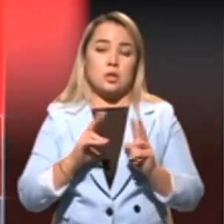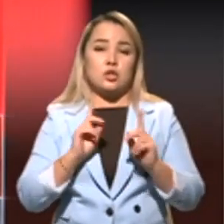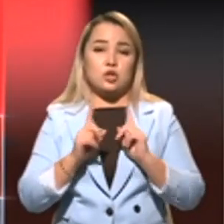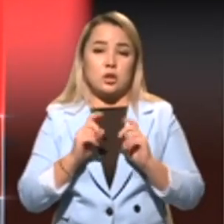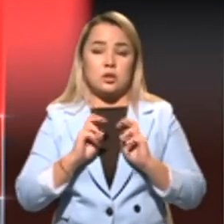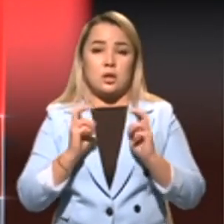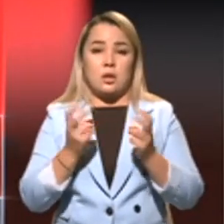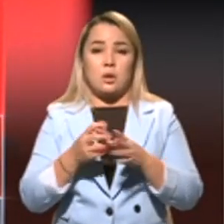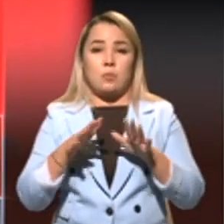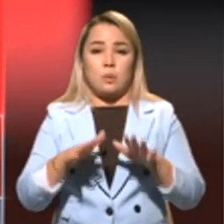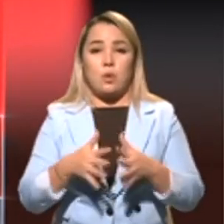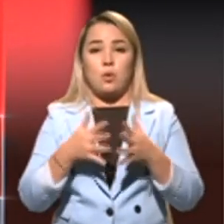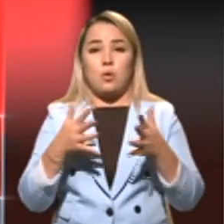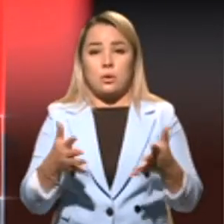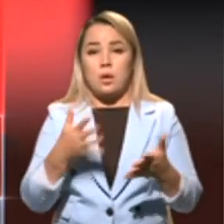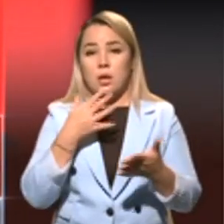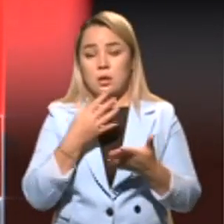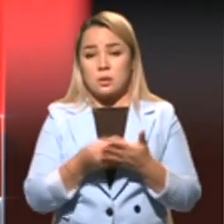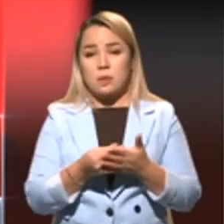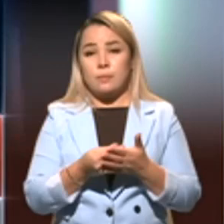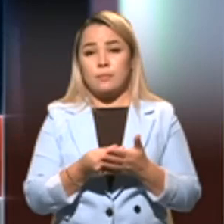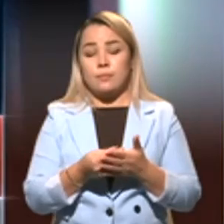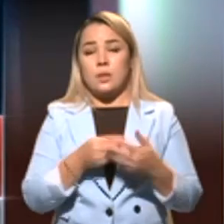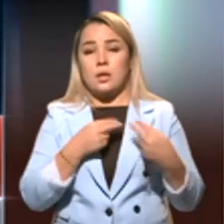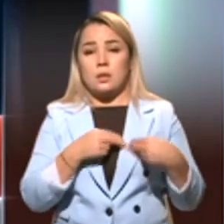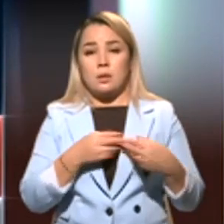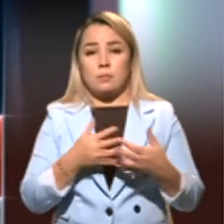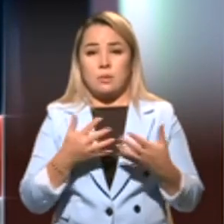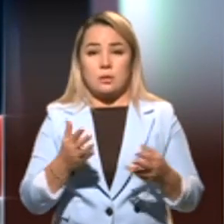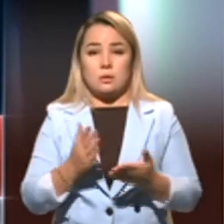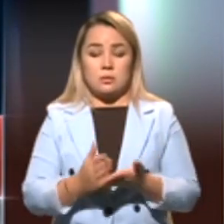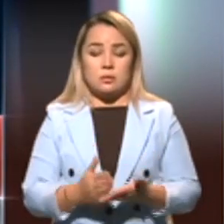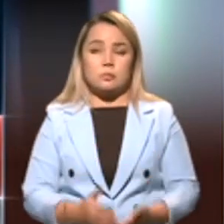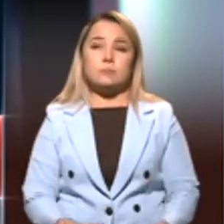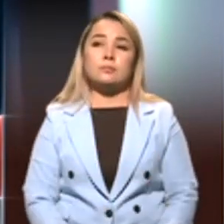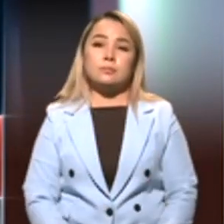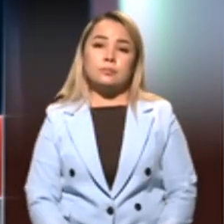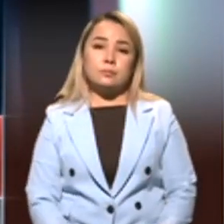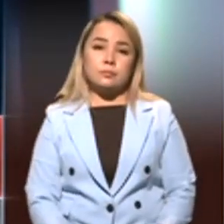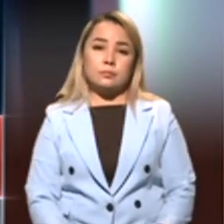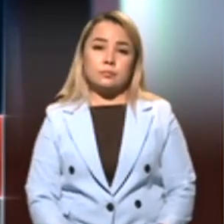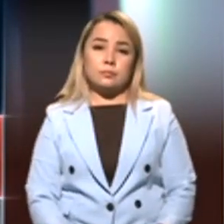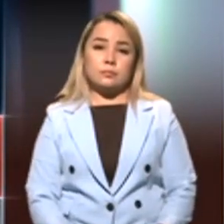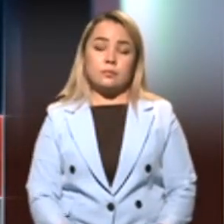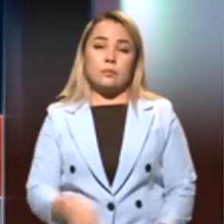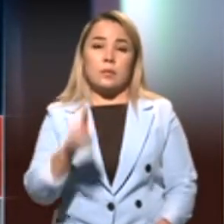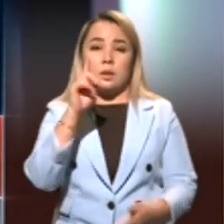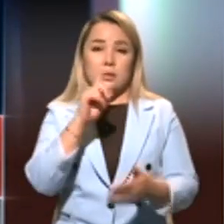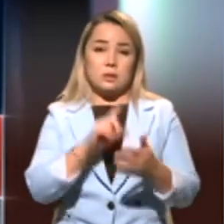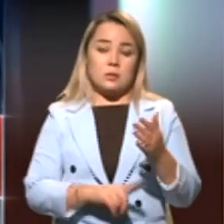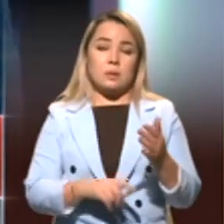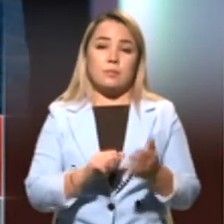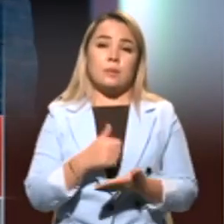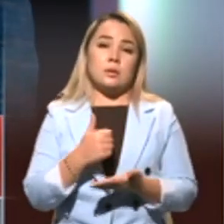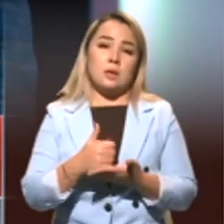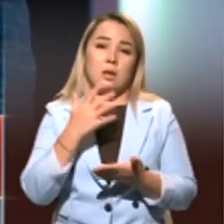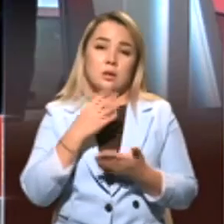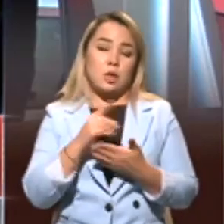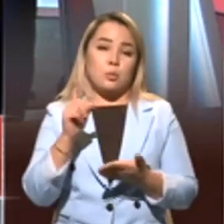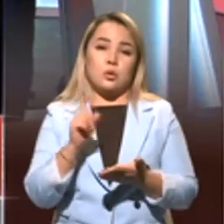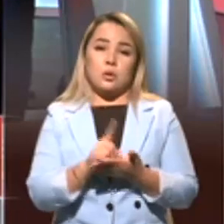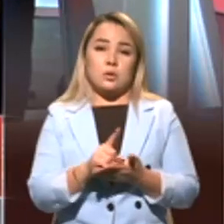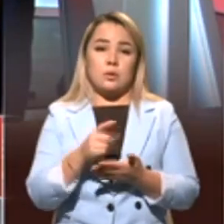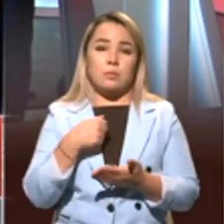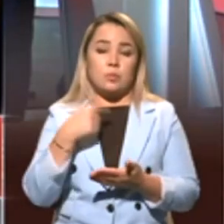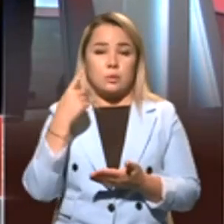жинау, әрине ол үлкен, былай айтқанда, еңбек. Бұл дінбасыларының да мүддесі бар